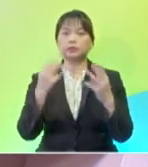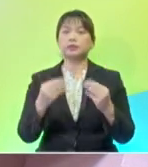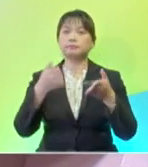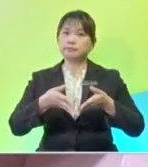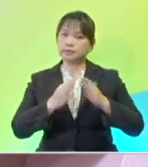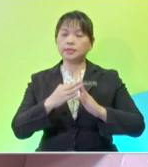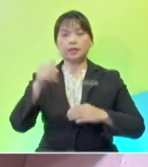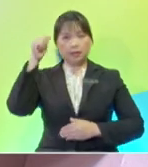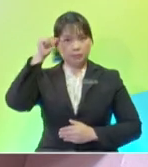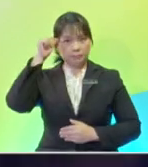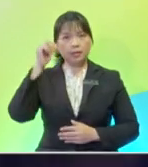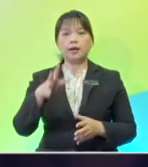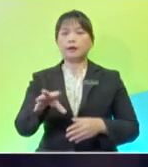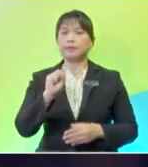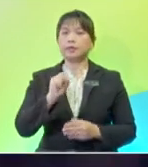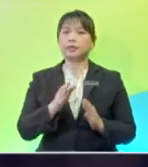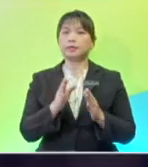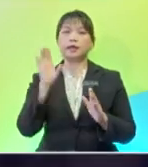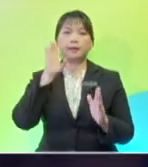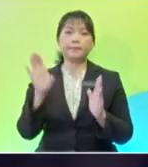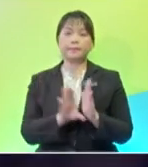ambil gambar tersebut